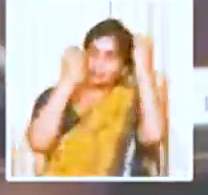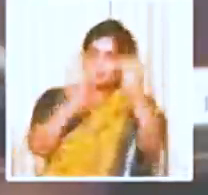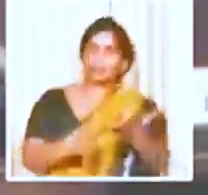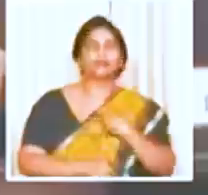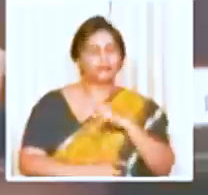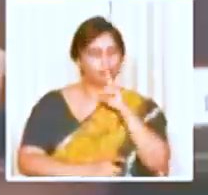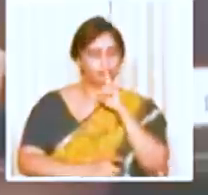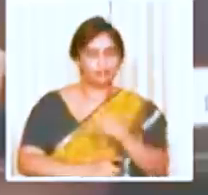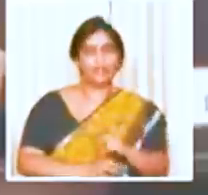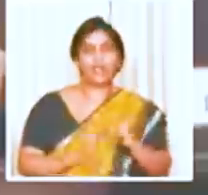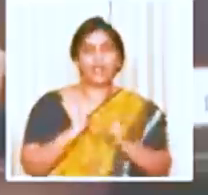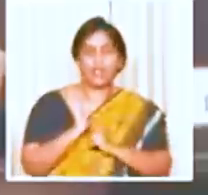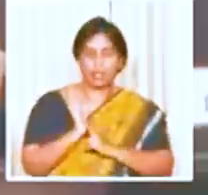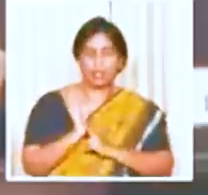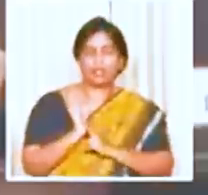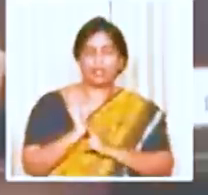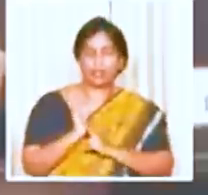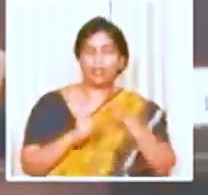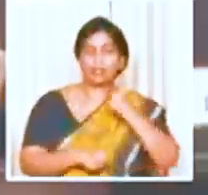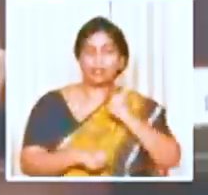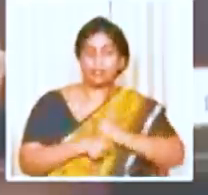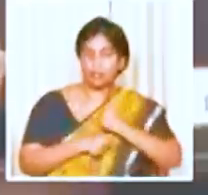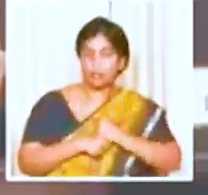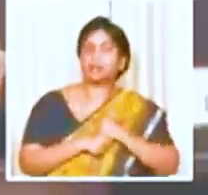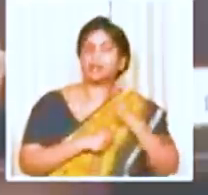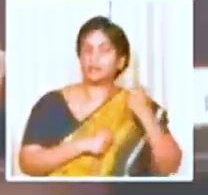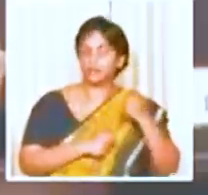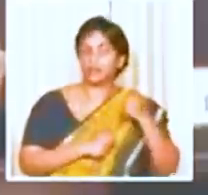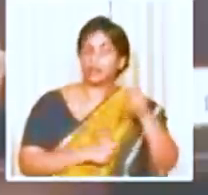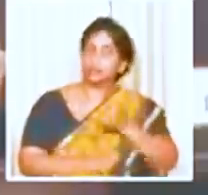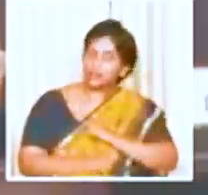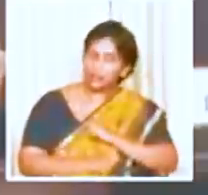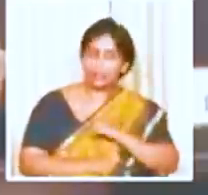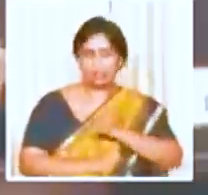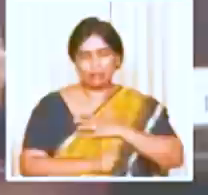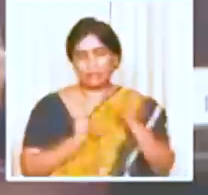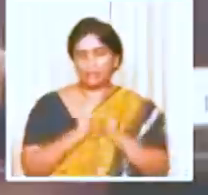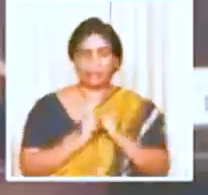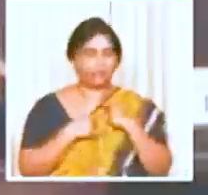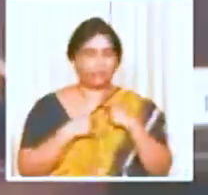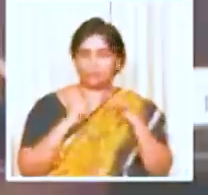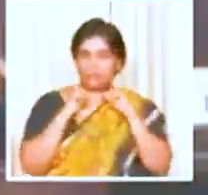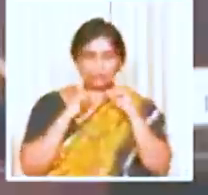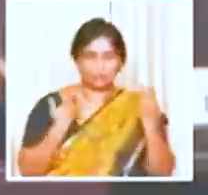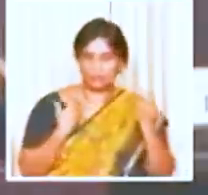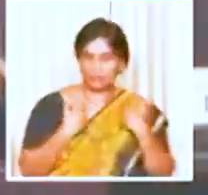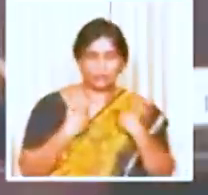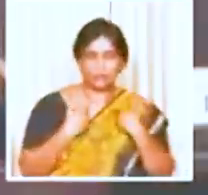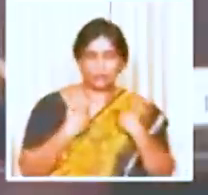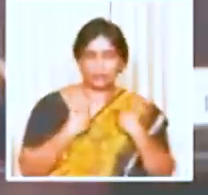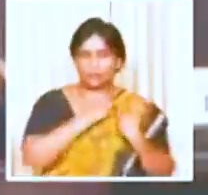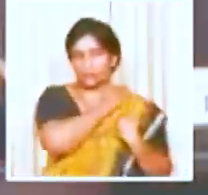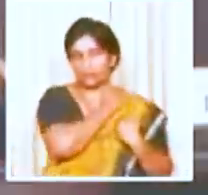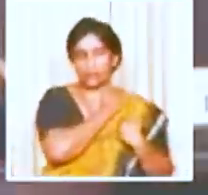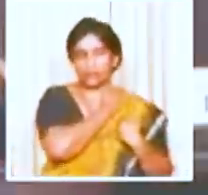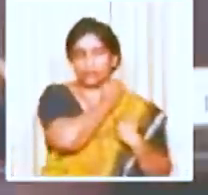තියාගන්න. නන්දලාල් නන්දලාල් ආණ්ඩුකාරතුමාටත් ඔබතුමා කැමැත්තෙන් කරනවද අකමැත්තෙන් කරනවද කියලා දන්නේ නැහැ. මොකද මම honorable member you have only one more